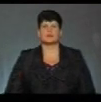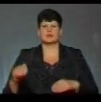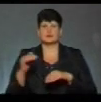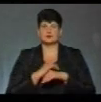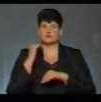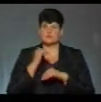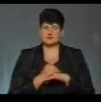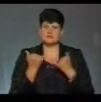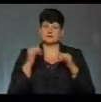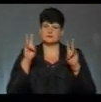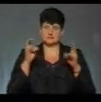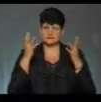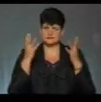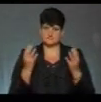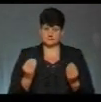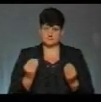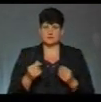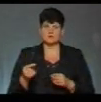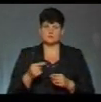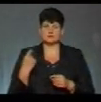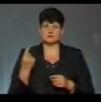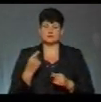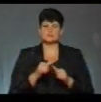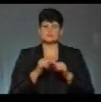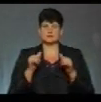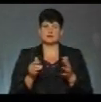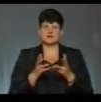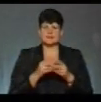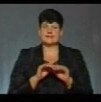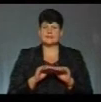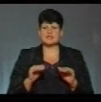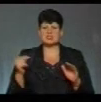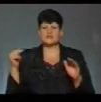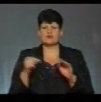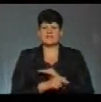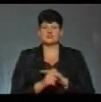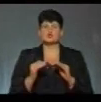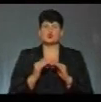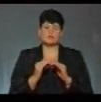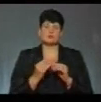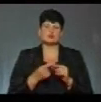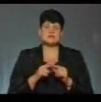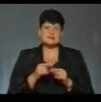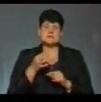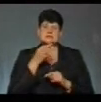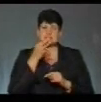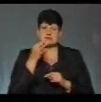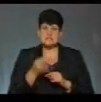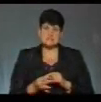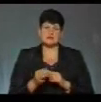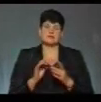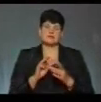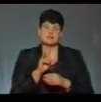вечора. В ефірі «Тема дня». На Тернопільщині зросла кількість дитячих втеч з дому. Про це повідомили на сайті Національної